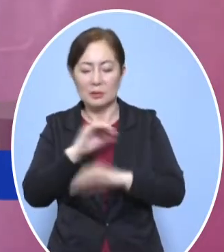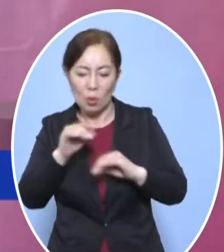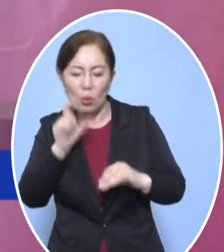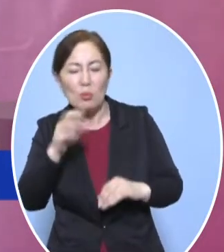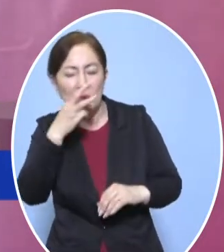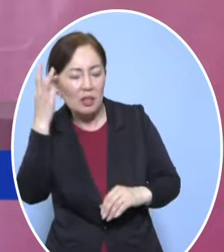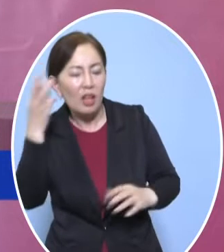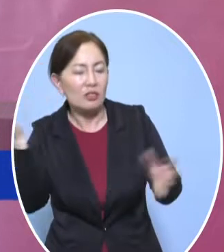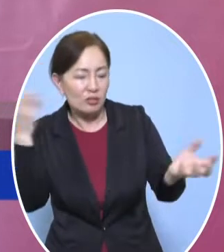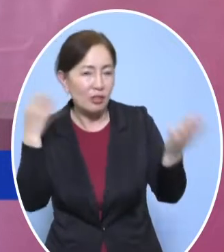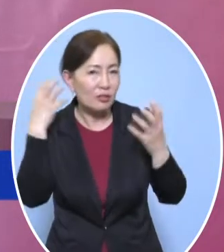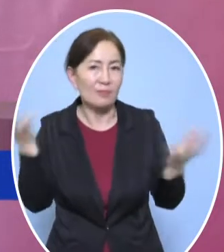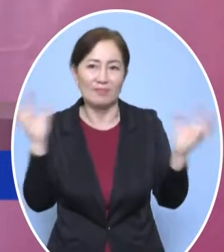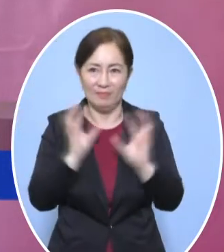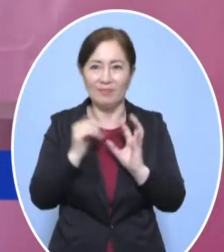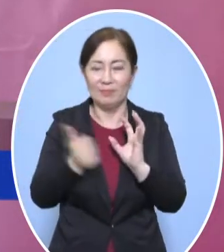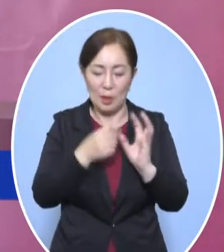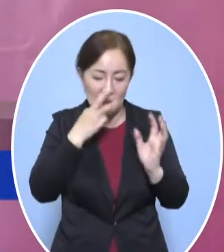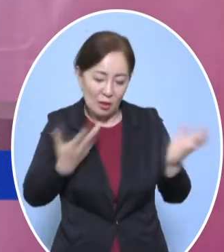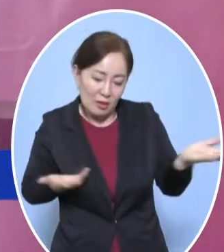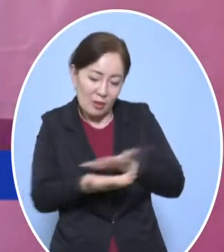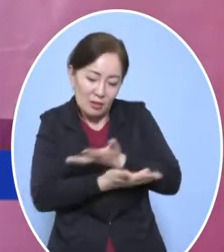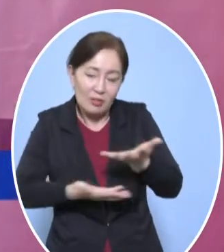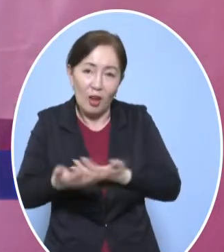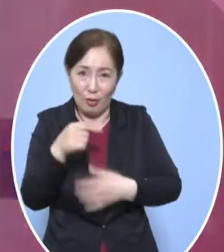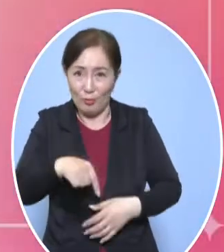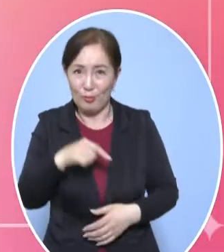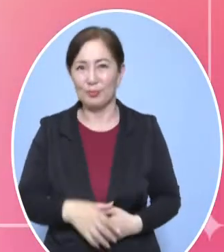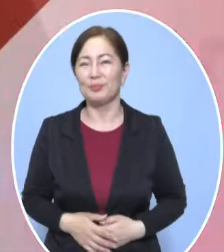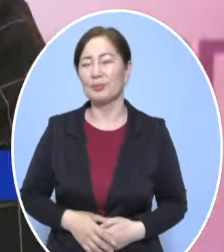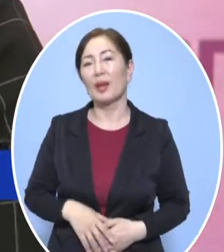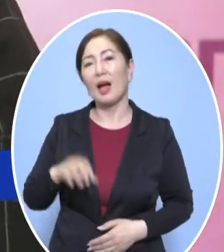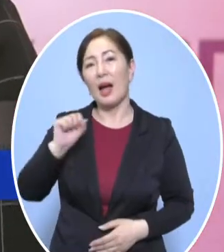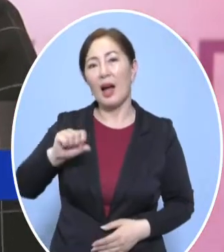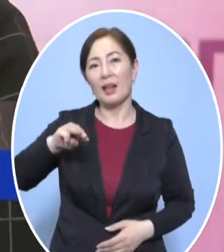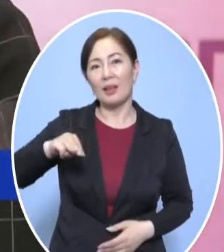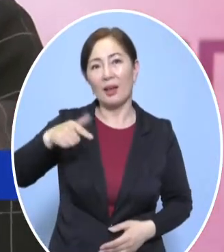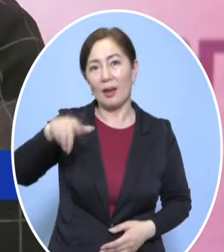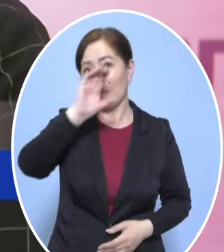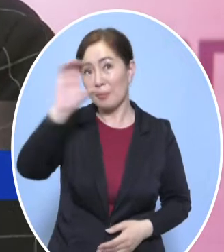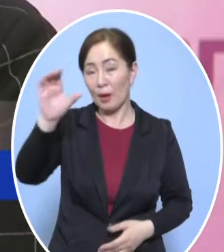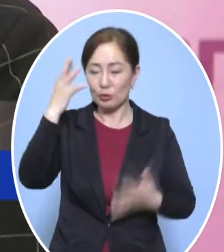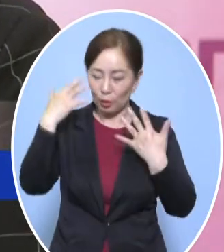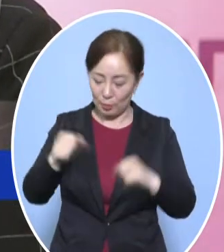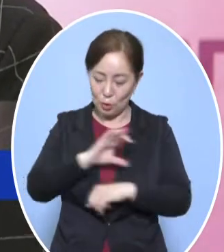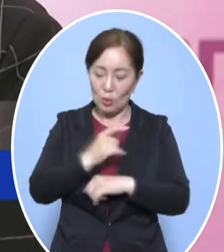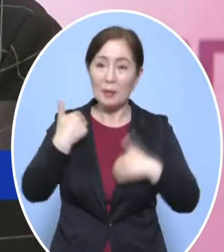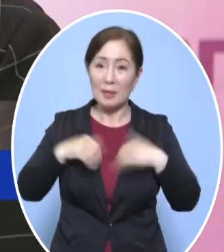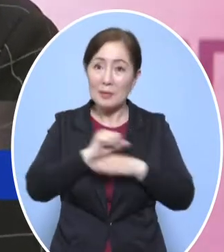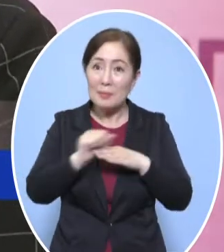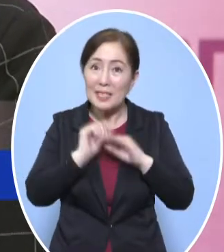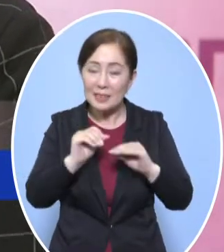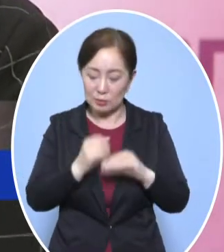хүн болгон бас нэлээд их мэдээлэлтэй ирсэн. Тийм учраас одоо ингээд хоорондоо мэдээлэл солилцоо сууж байна. Авлигатай тэмцэх газраас зохион байгуулсан сургууч багш бэлтгэх